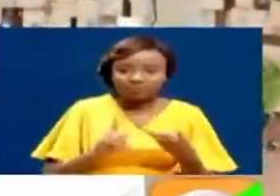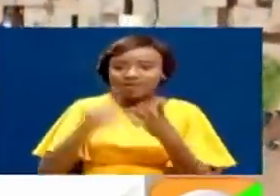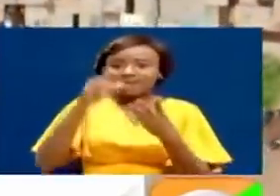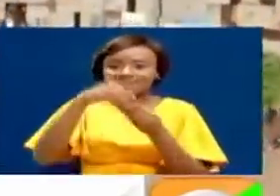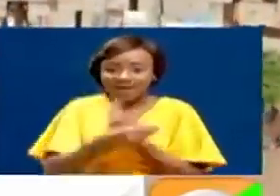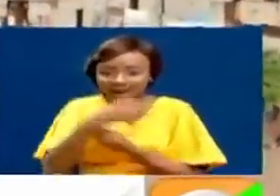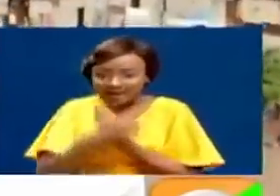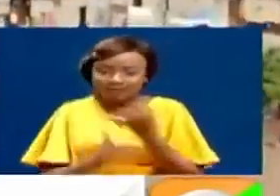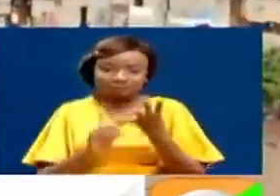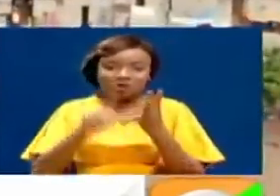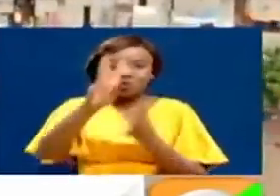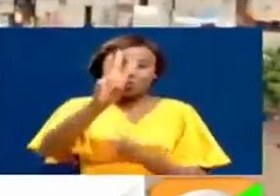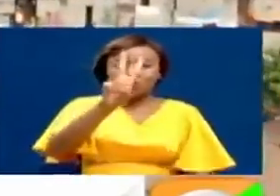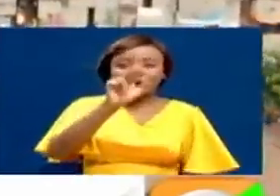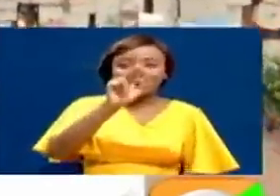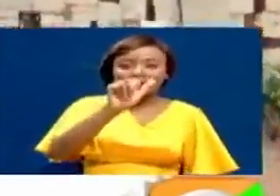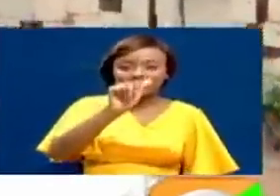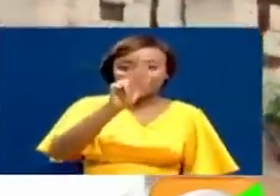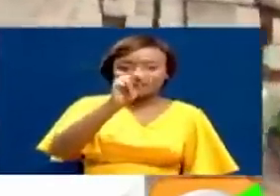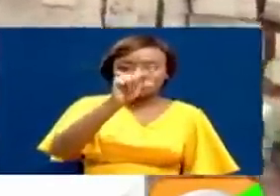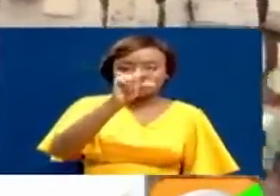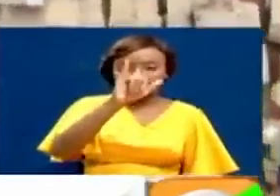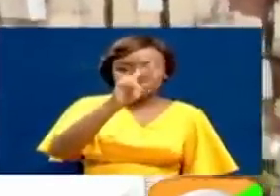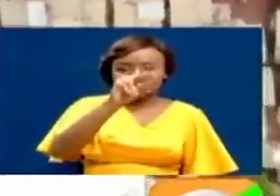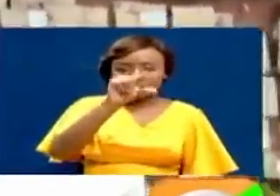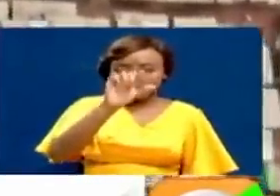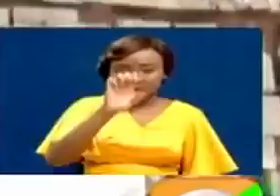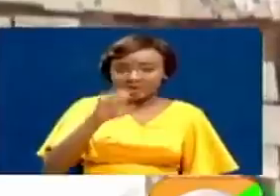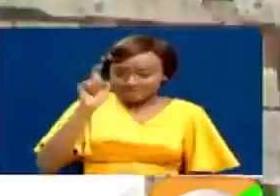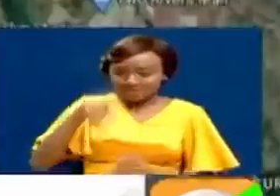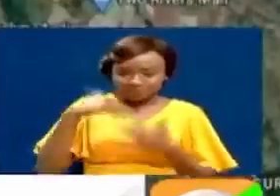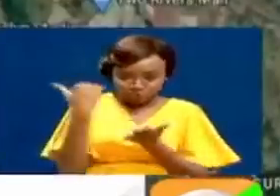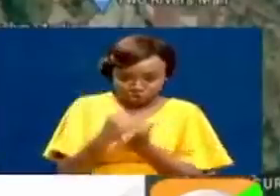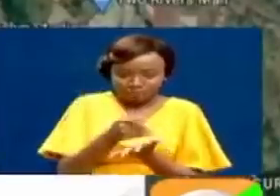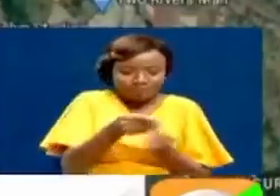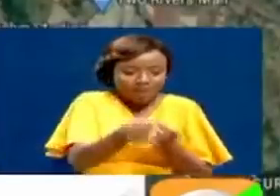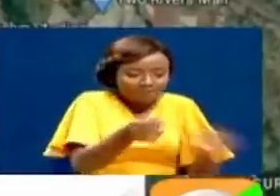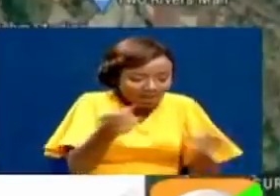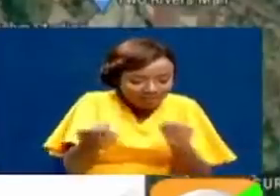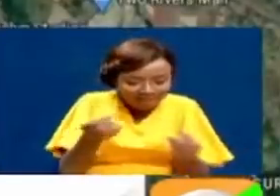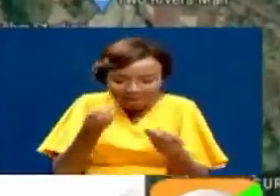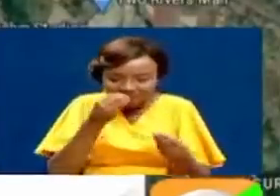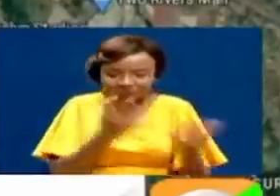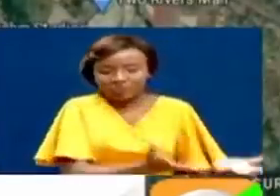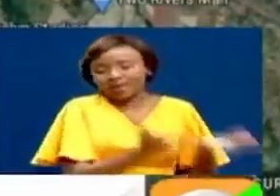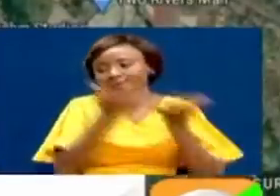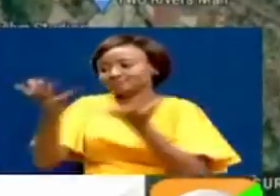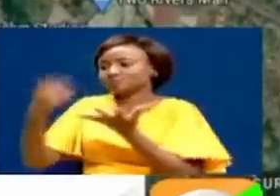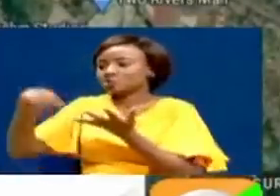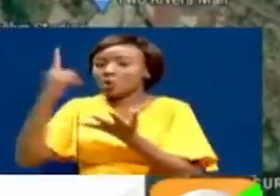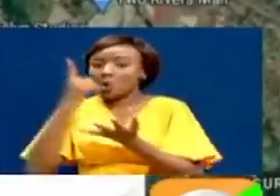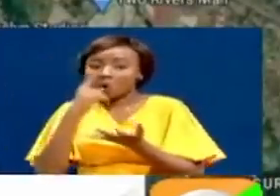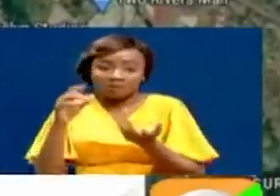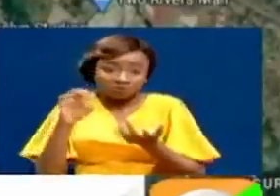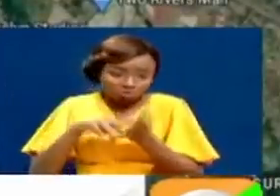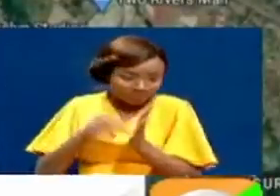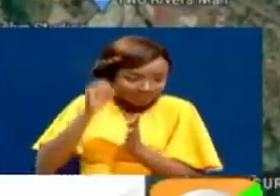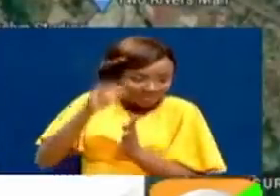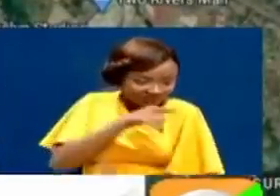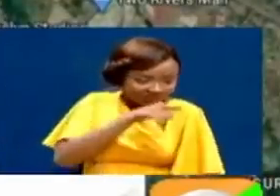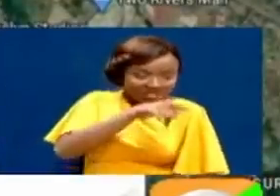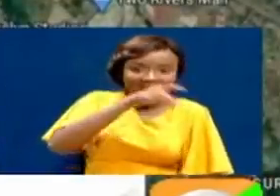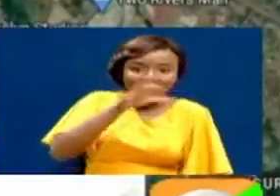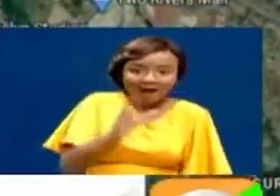Banana, Wengige na maeneo mengi hupiga breki hapa ili kununua vyakula. Na iwapo moto wa corona utadunda